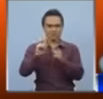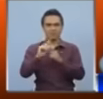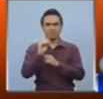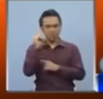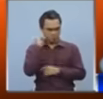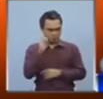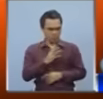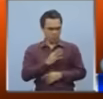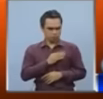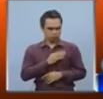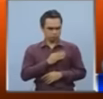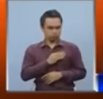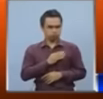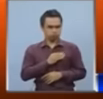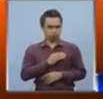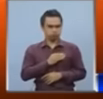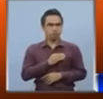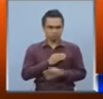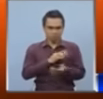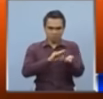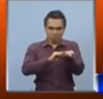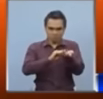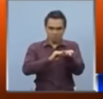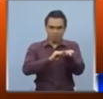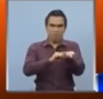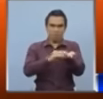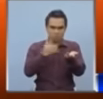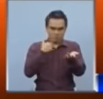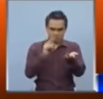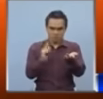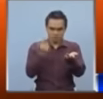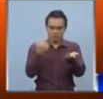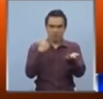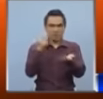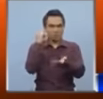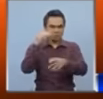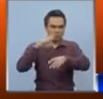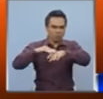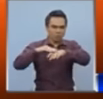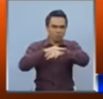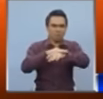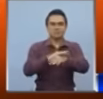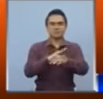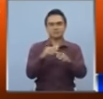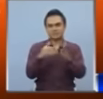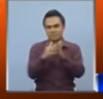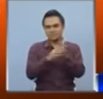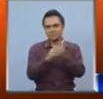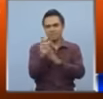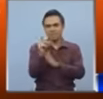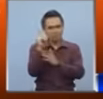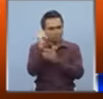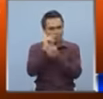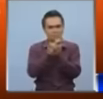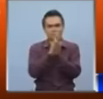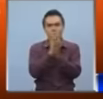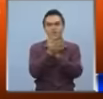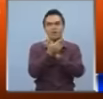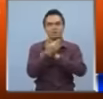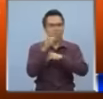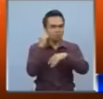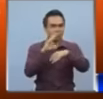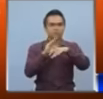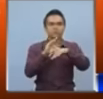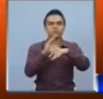ชีพหรือว่าชีพจรของคุณยายนั้นกลับเต้นขึ้นมาอีกครั้งหนึ่งผิวหนังที่เขียวคล้ำแข็งทื่อนั้นก็กลับมาอ่อนนุ่มมีสี